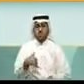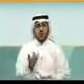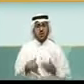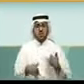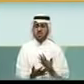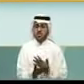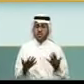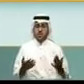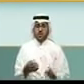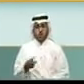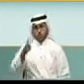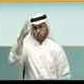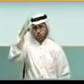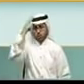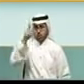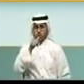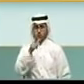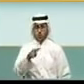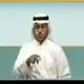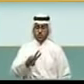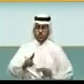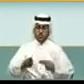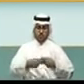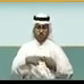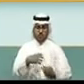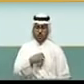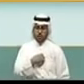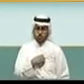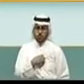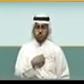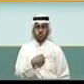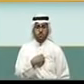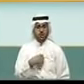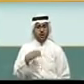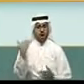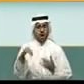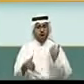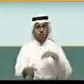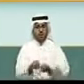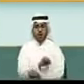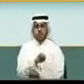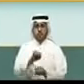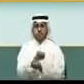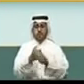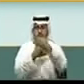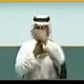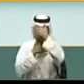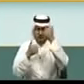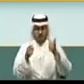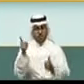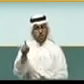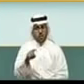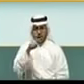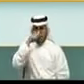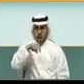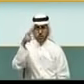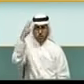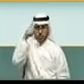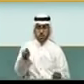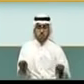وأكد المصدر رفض المملكة لهذه الأعمال الإرهابية التخريبية ووقوفها إلى جانب جمهورية